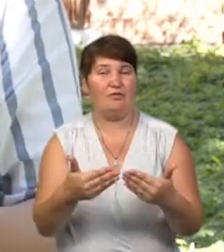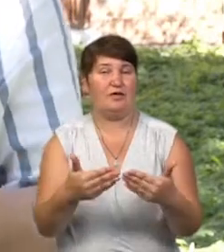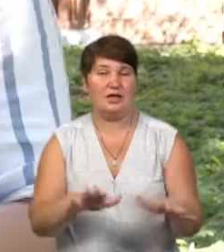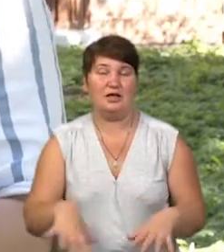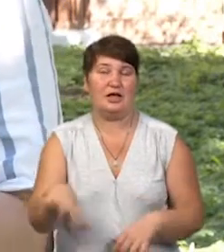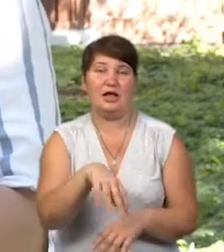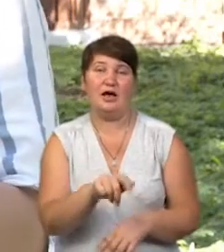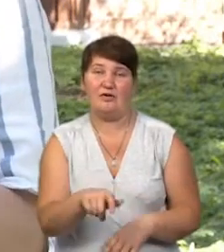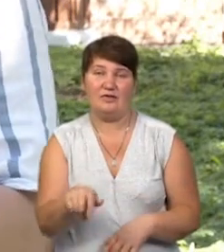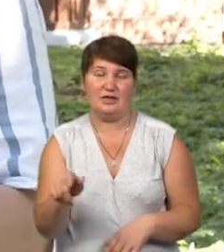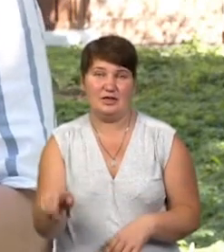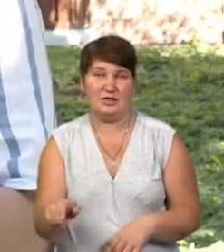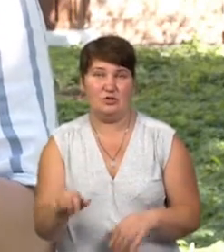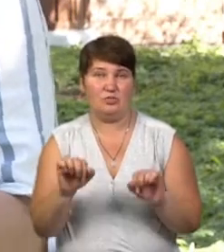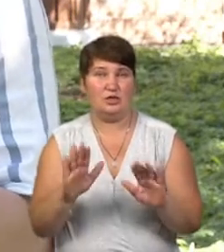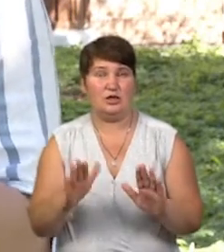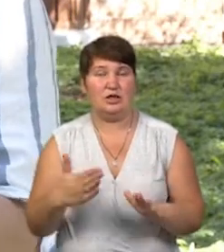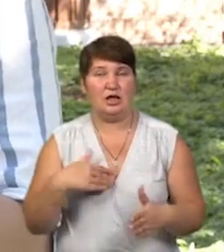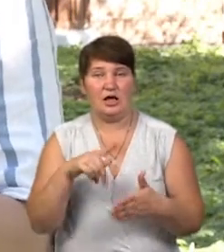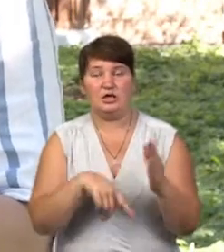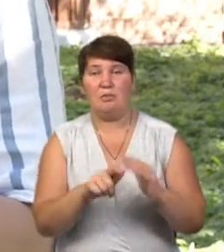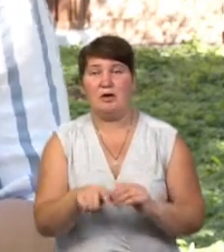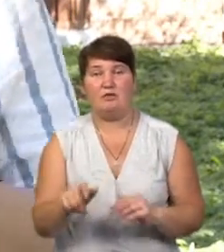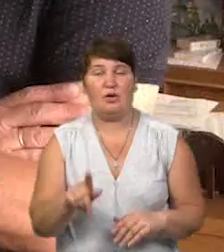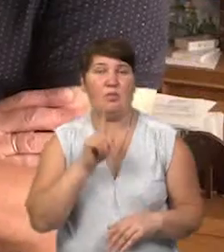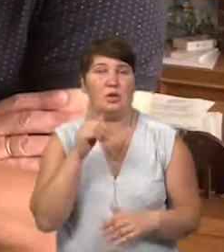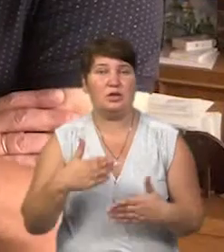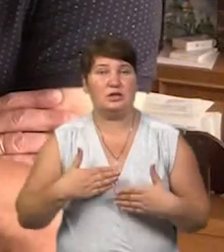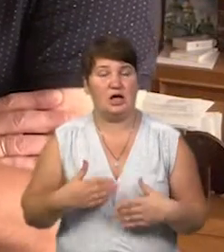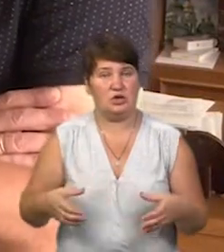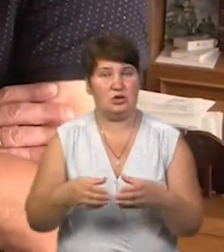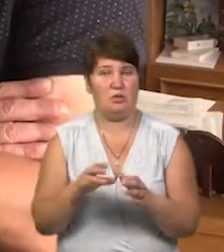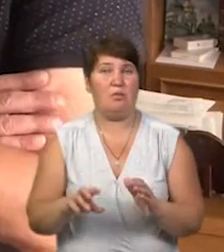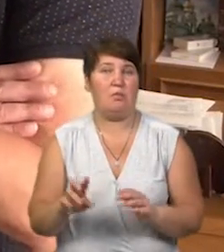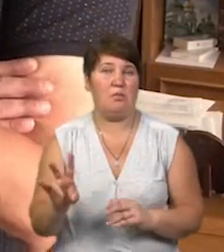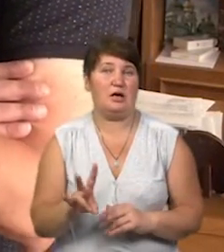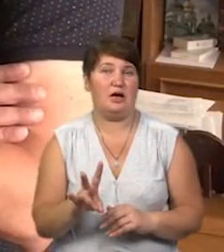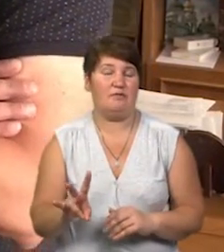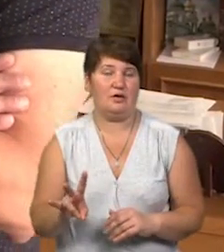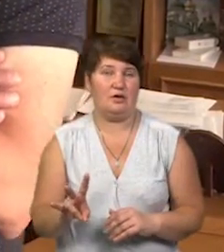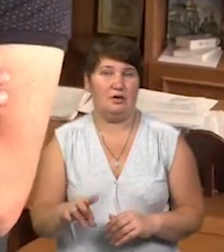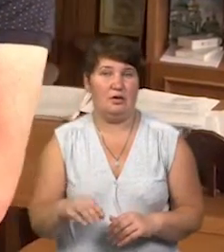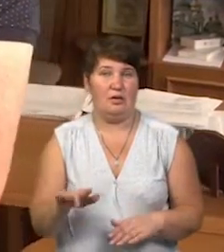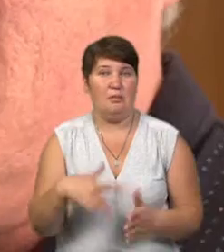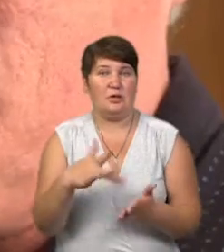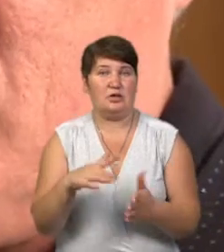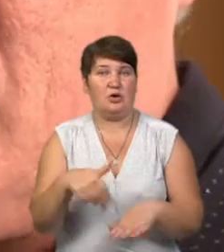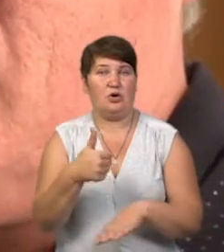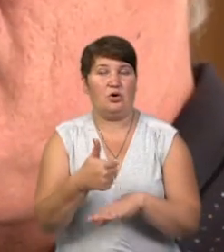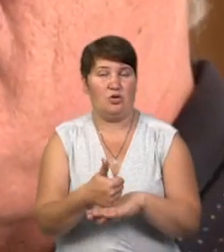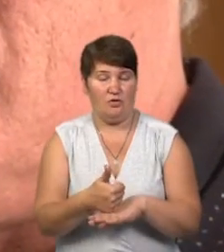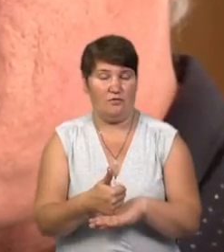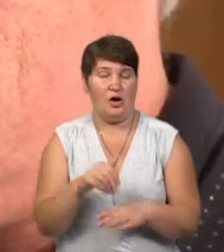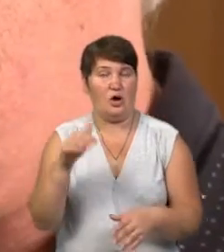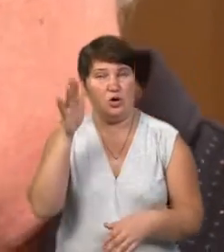можуть не тільки наші парафіяни, не тільки молодь з нашої парафії. Міський голова Коломиї Ігор Слюзар пояснює, що в